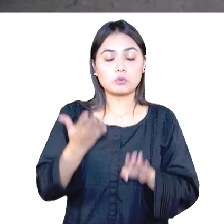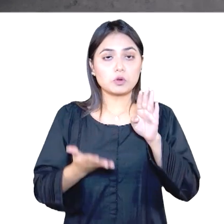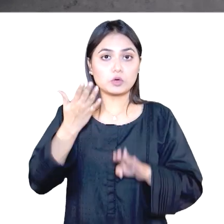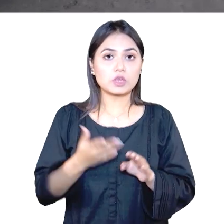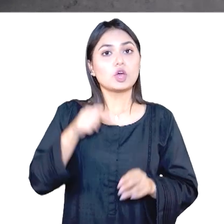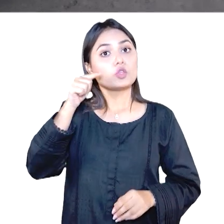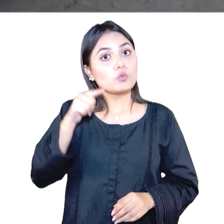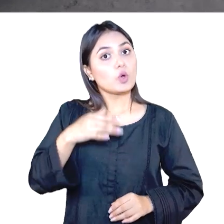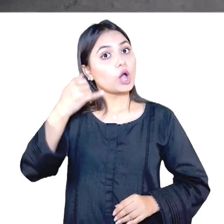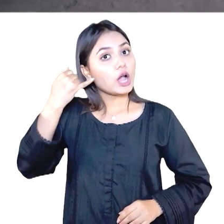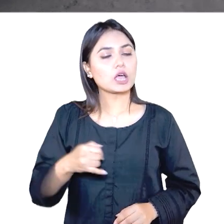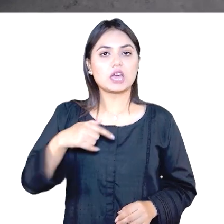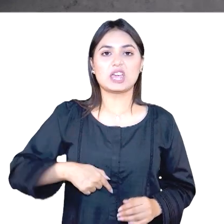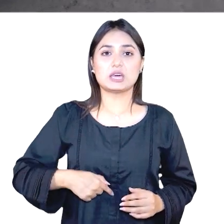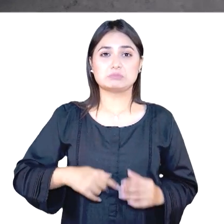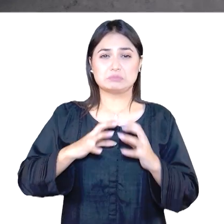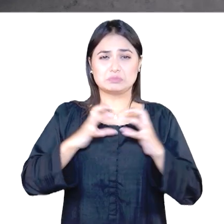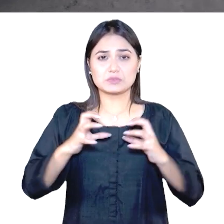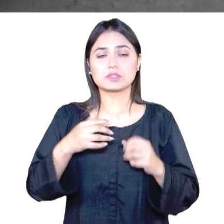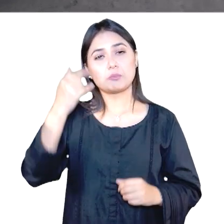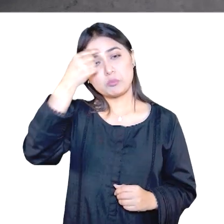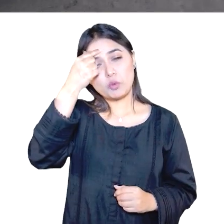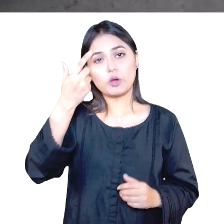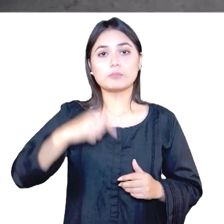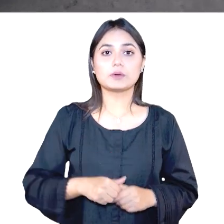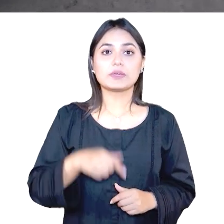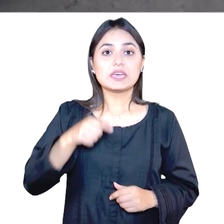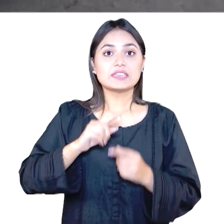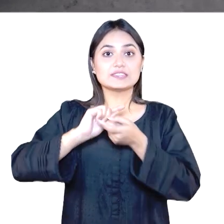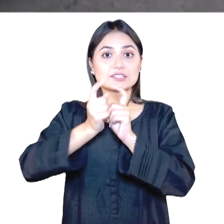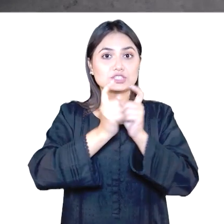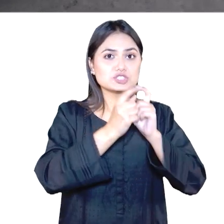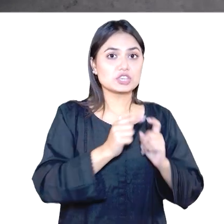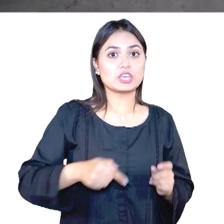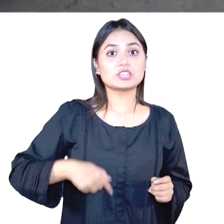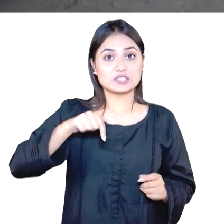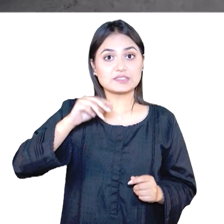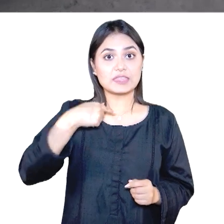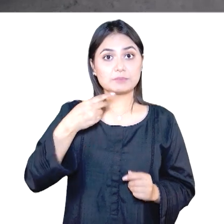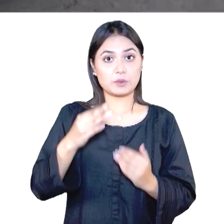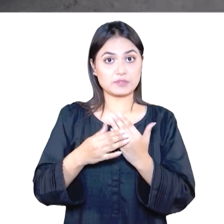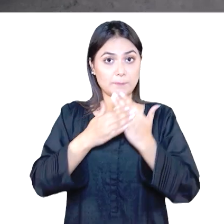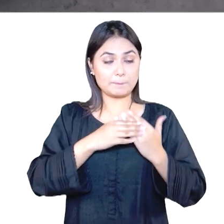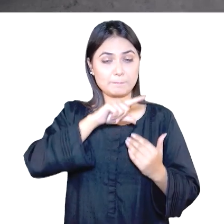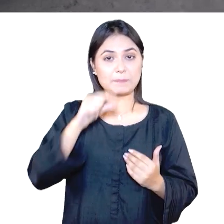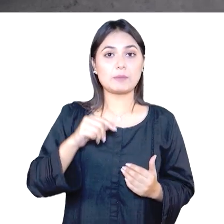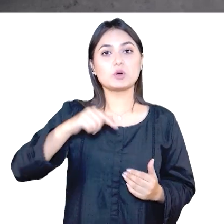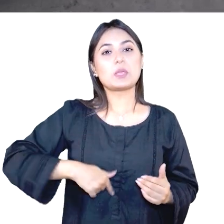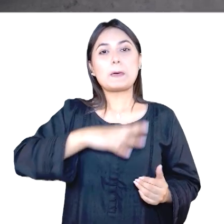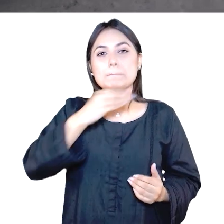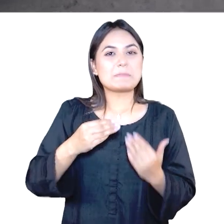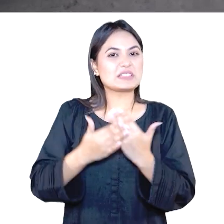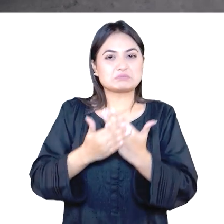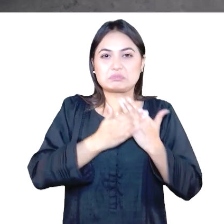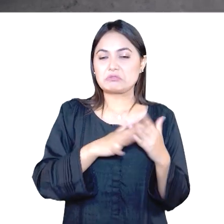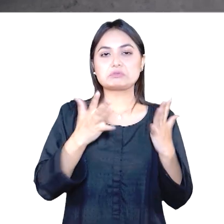बेशी होती रहे तो ये सोजिश का बायस बन सकती है। इस रद्दोबदल की एक मिसाल मैदे में मौजूद म्यूकस मेम्ब्रेन का प्रोटेक्टिव म्यूकस पैदा